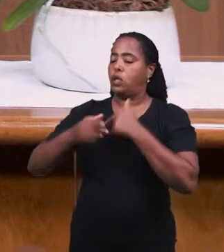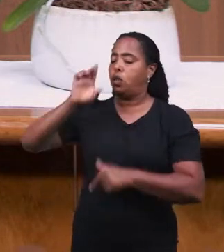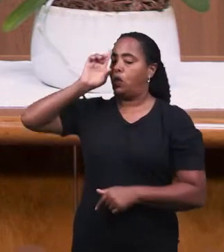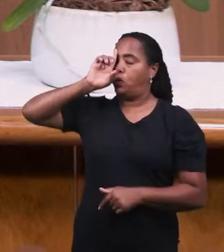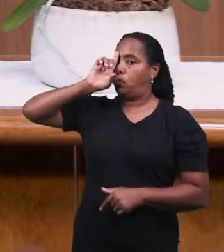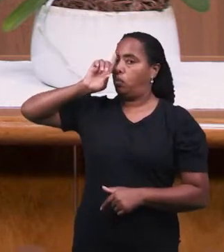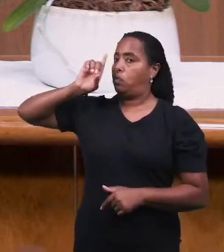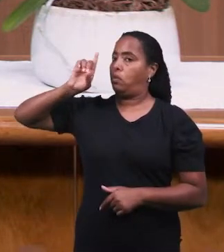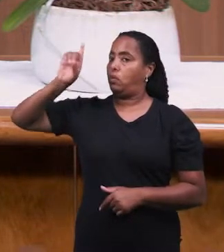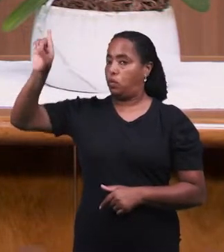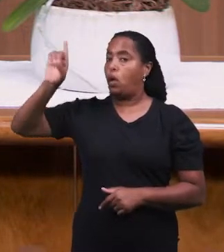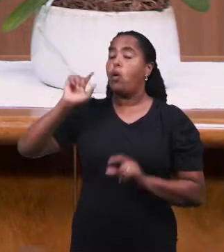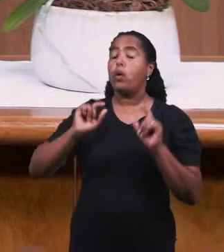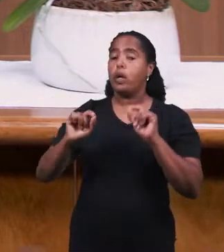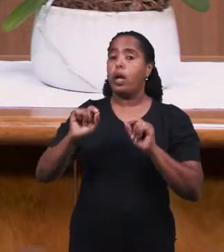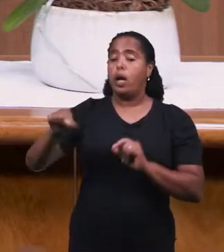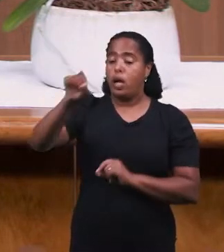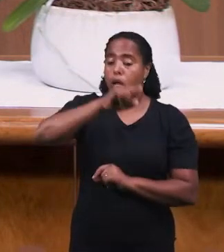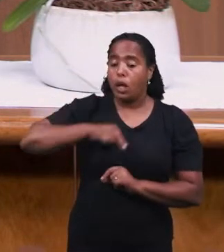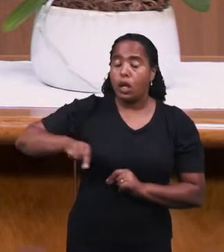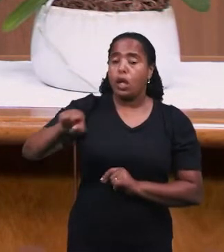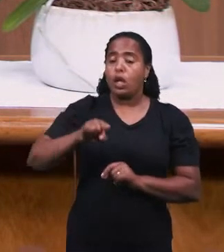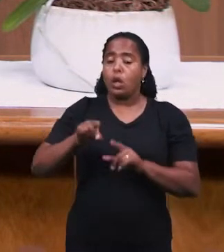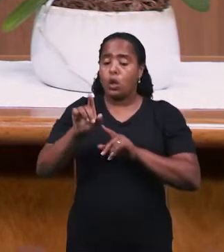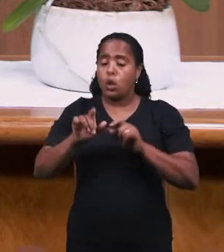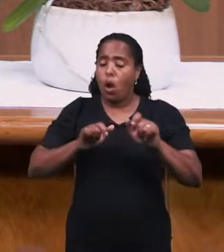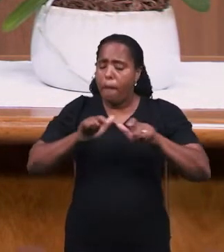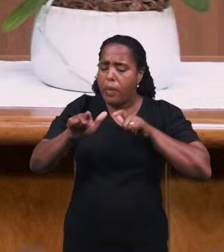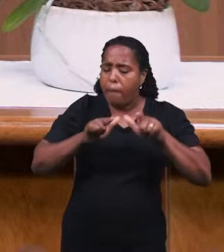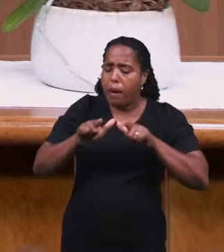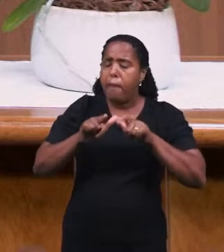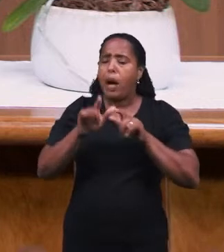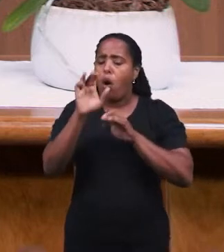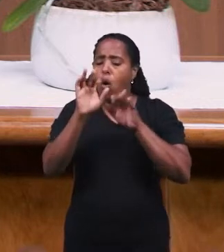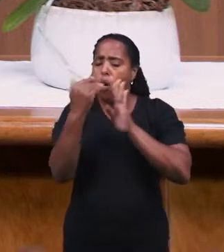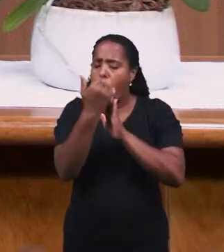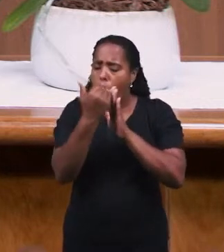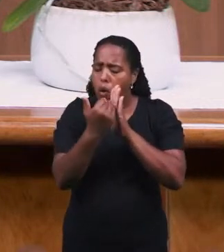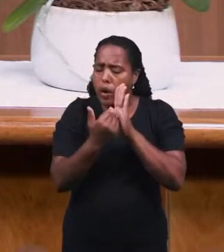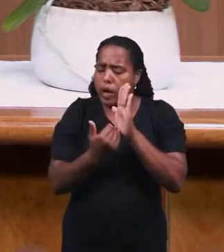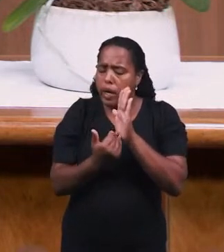La doctrine, elle est établie. Mais le Seigneur a révélé